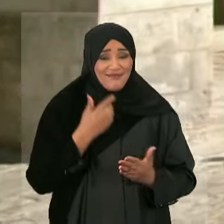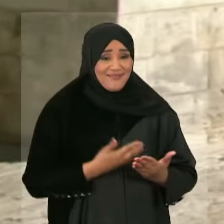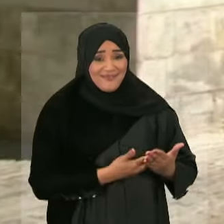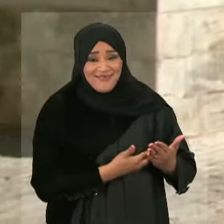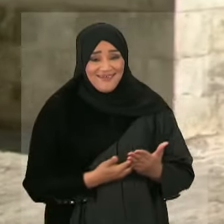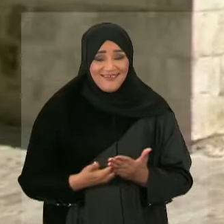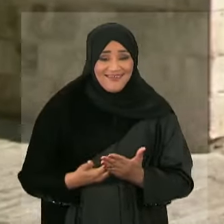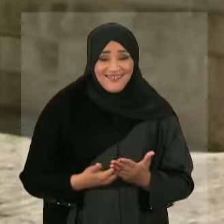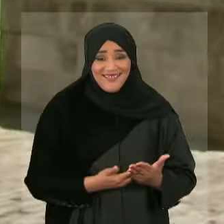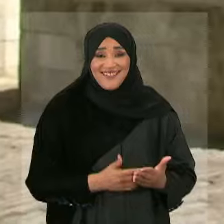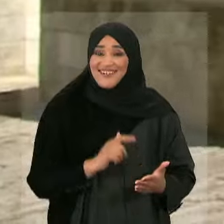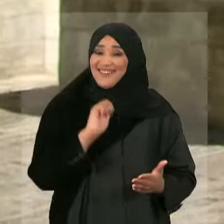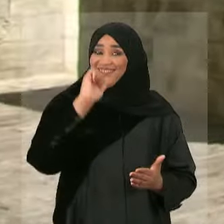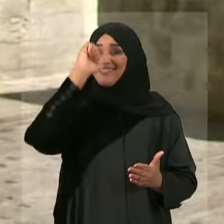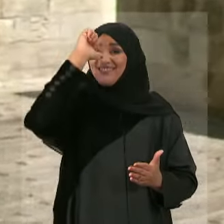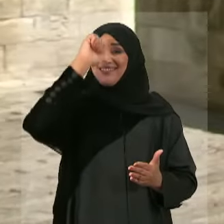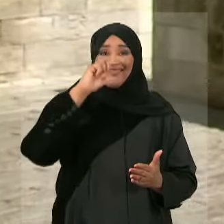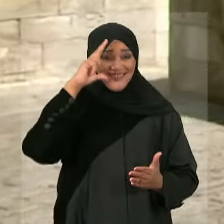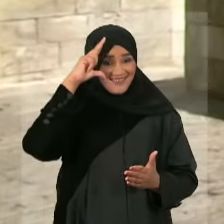شرب النصر